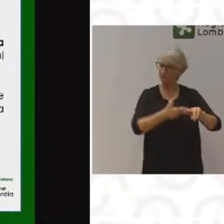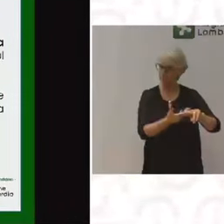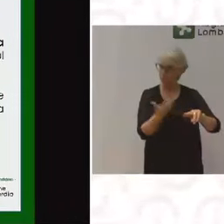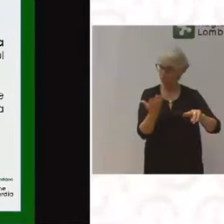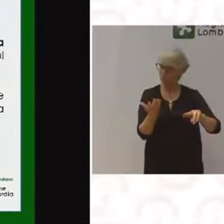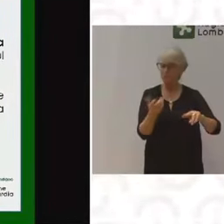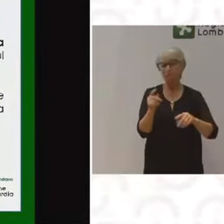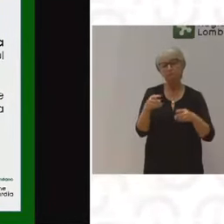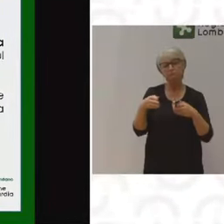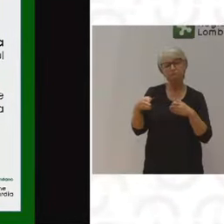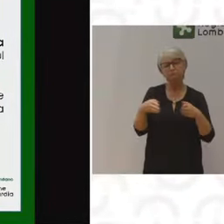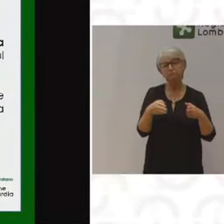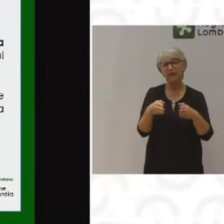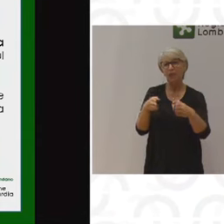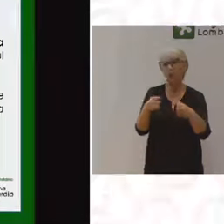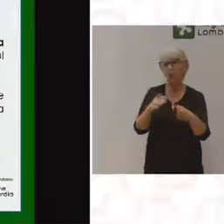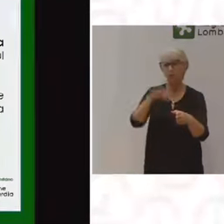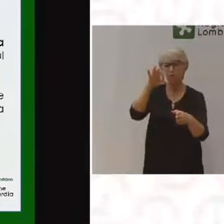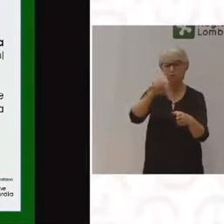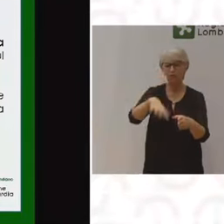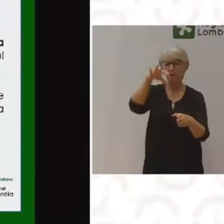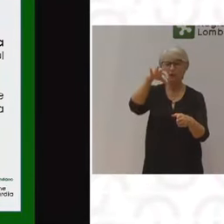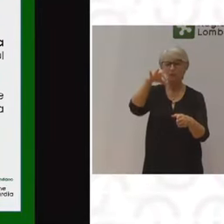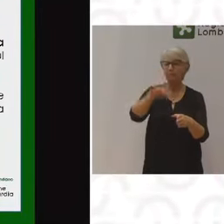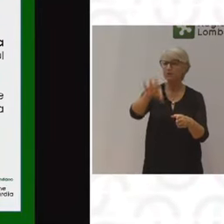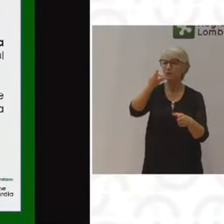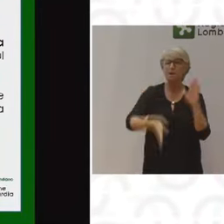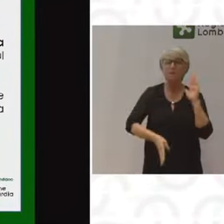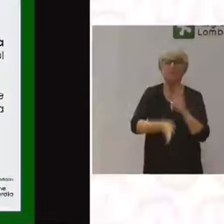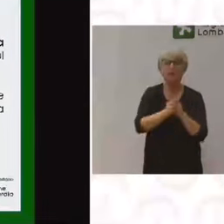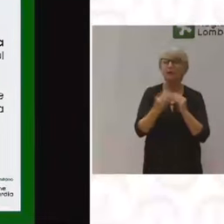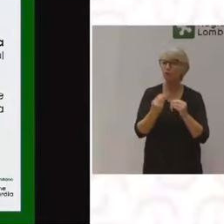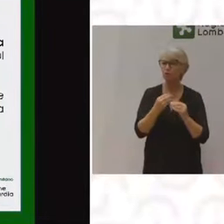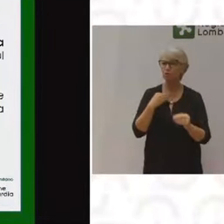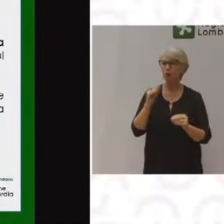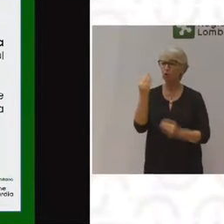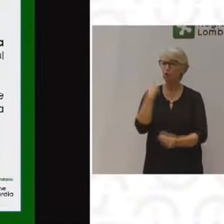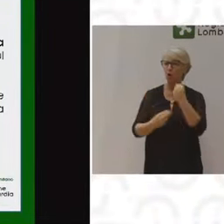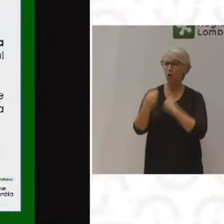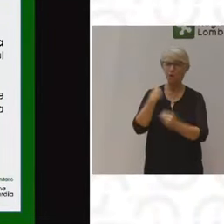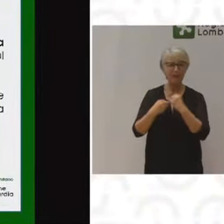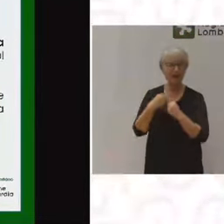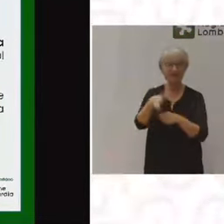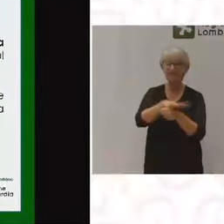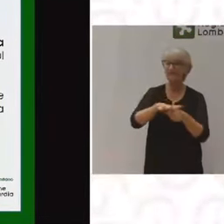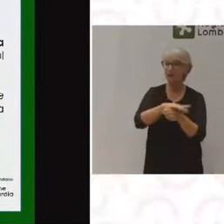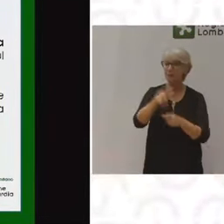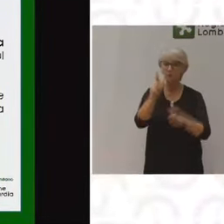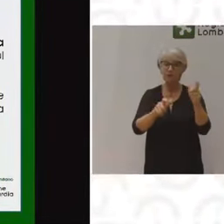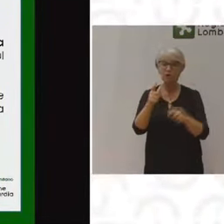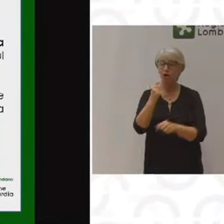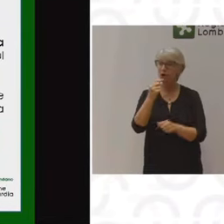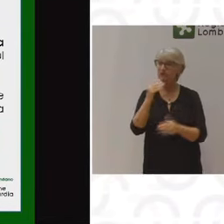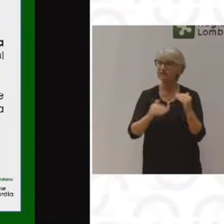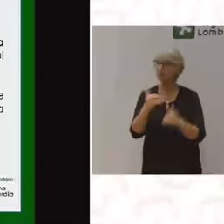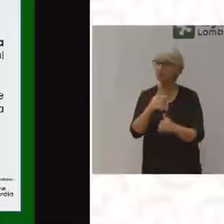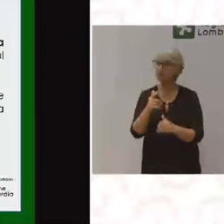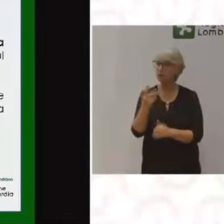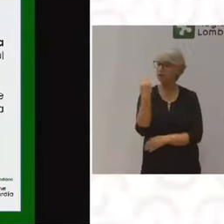È un percorso episodi che parte dalle domande che a noi operatori, i familiari e le persone con disabilità fanno